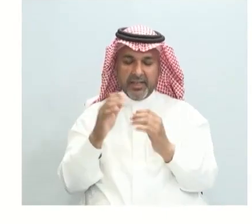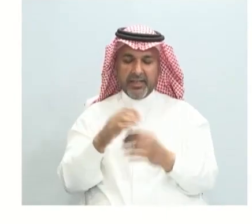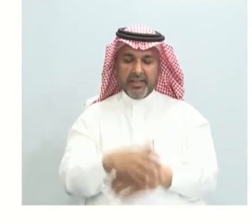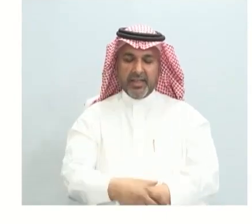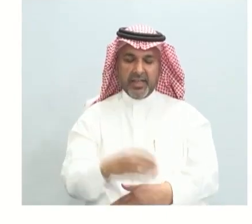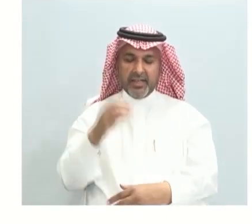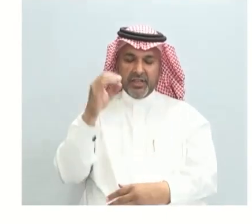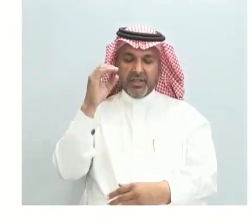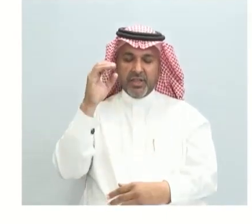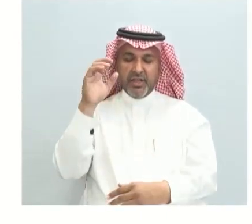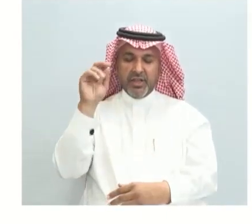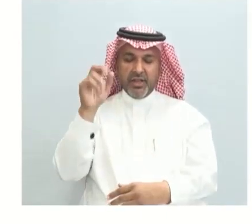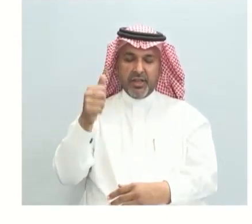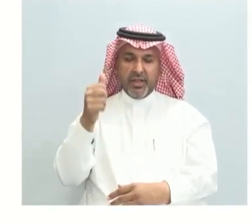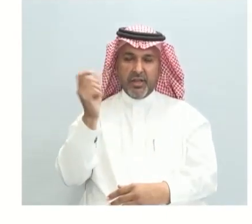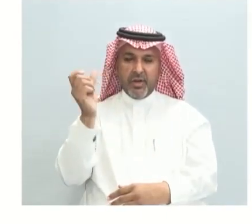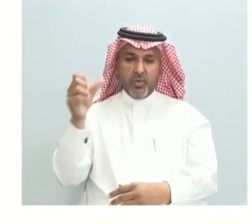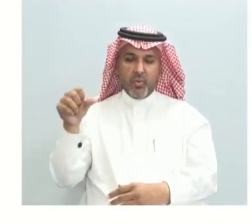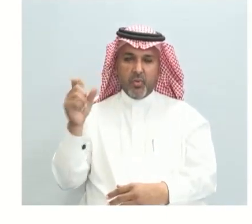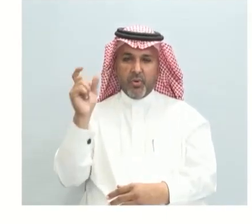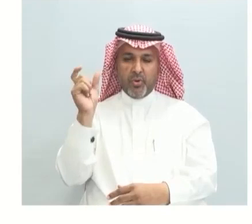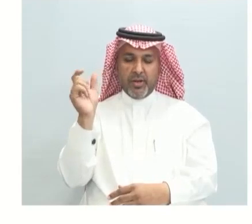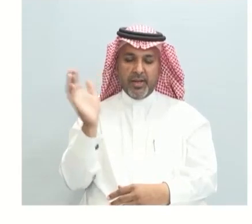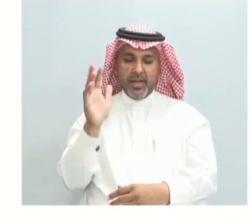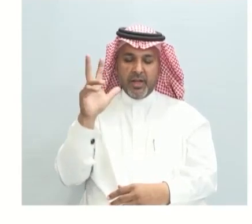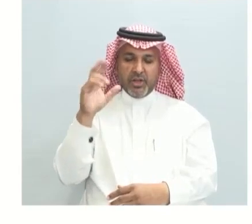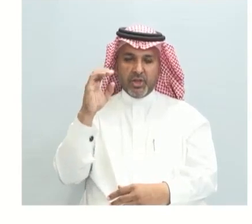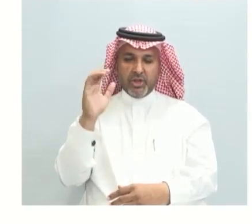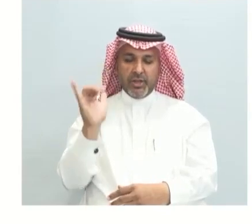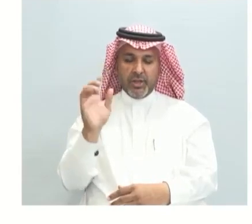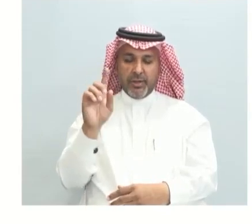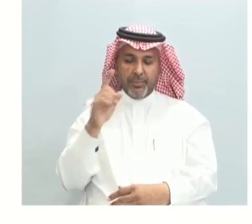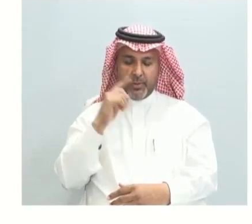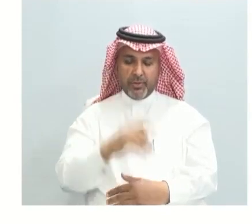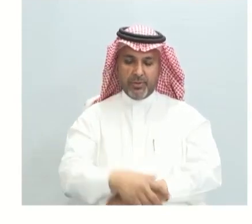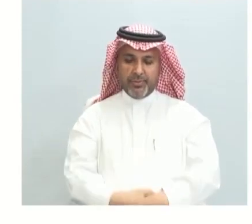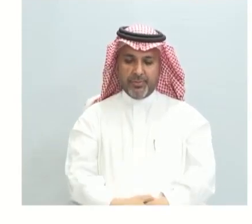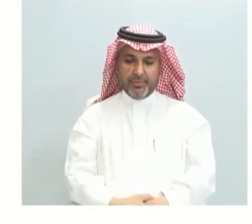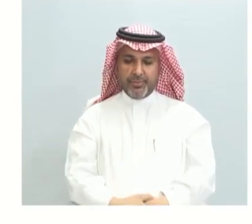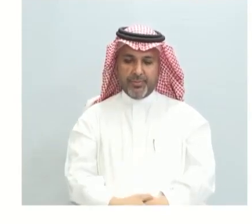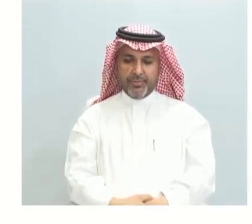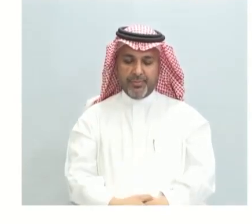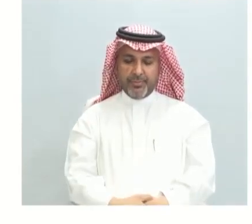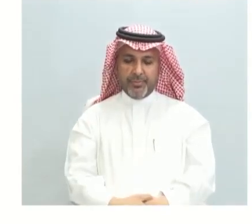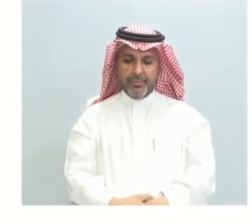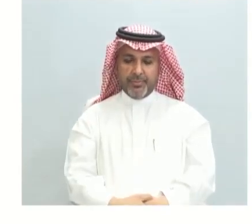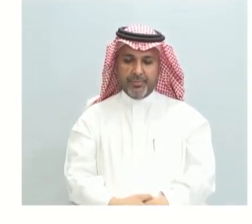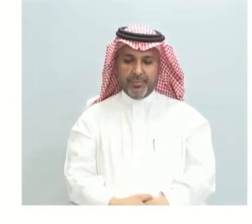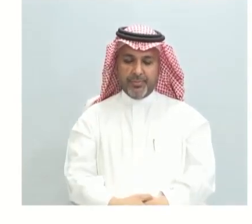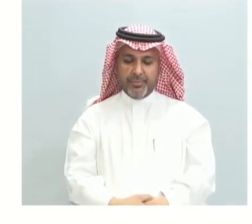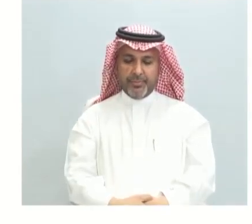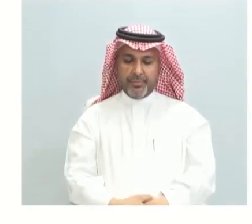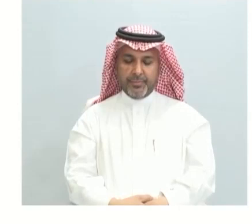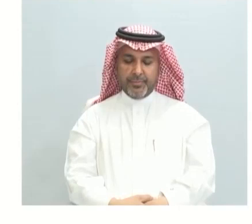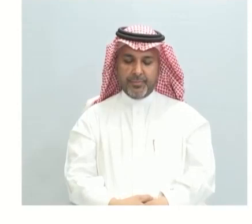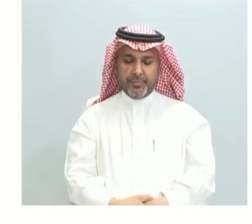ابتداء قانون قياس الزاويه اي من خلال القانون اللي يقوللك والله ساين 92 درجه على